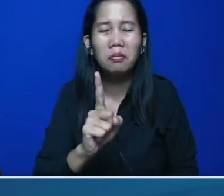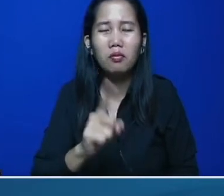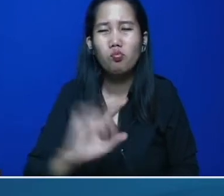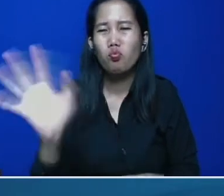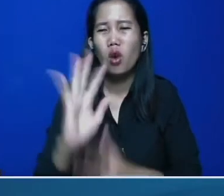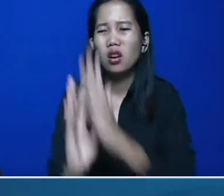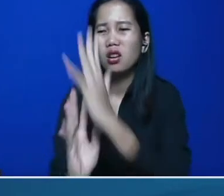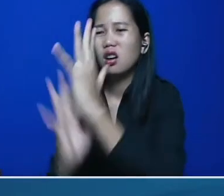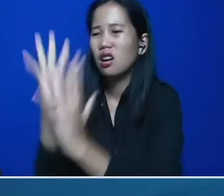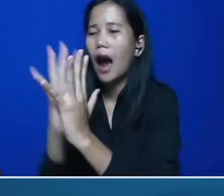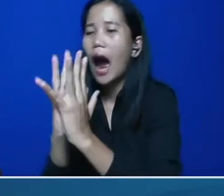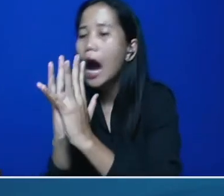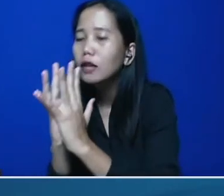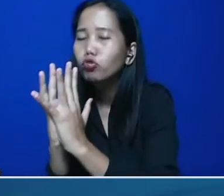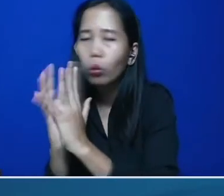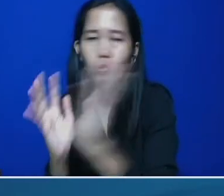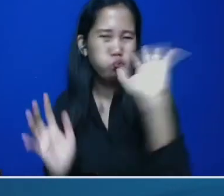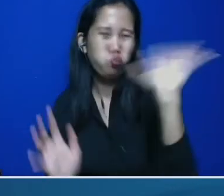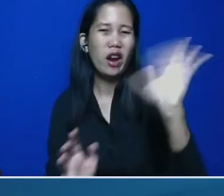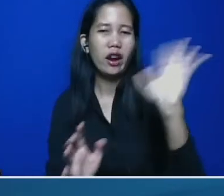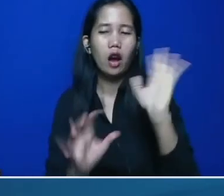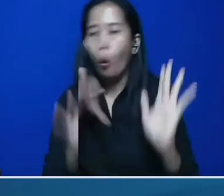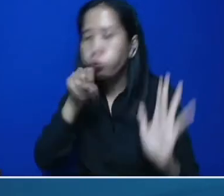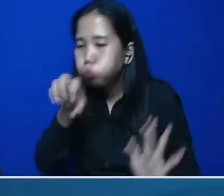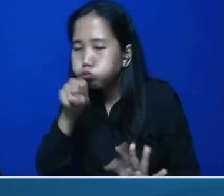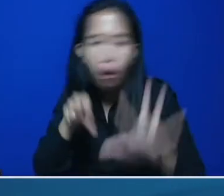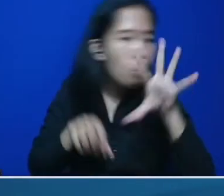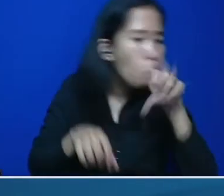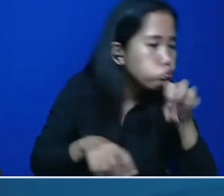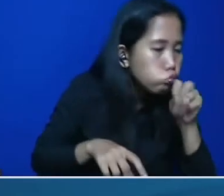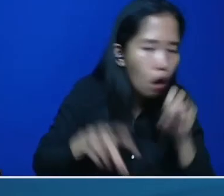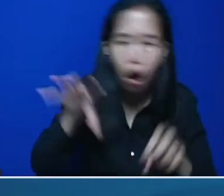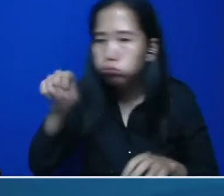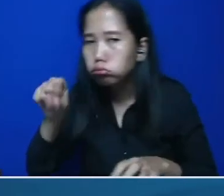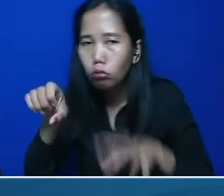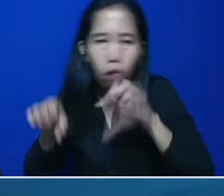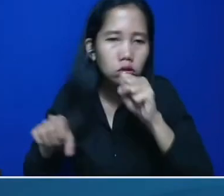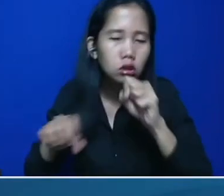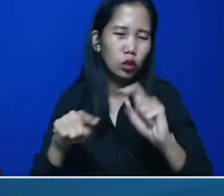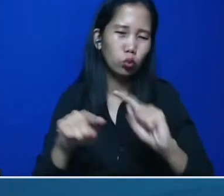sentuh haram semuanya Itu bagimu